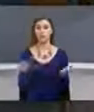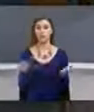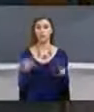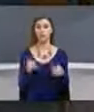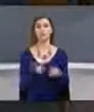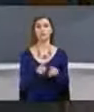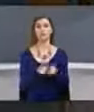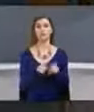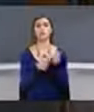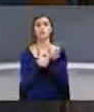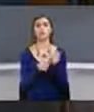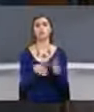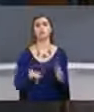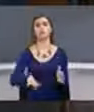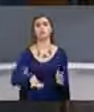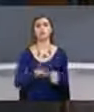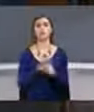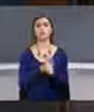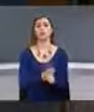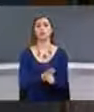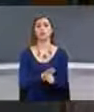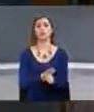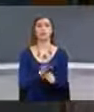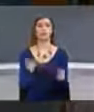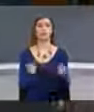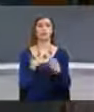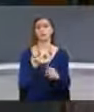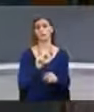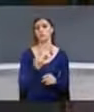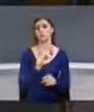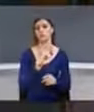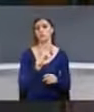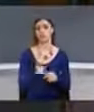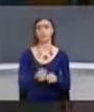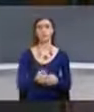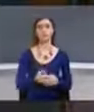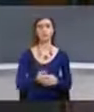vetëm se dhuna ndaj gruas është formë diskriminimit. Kjo është jo serioze.